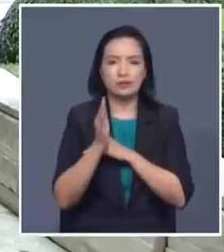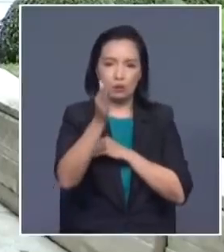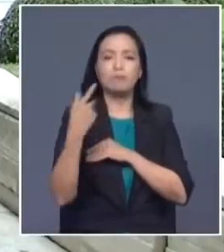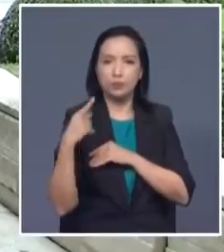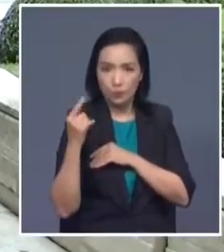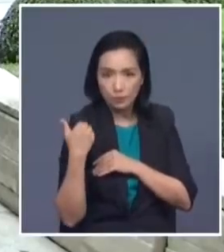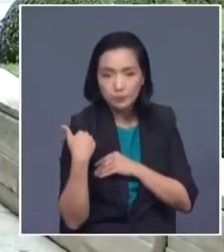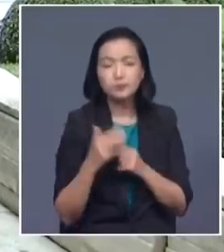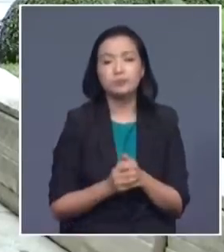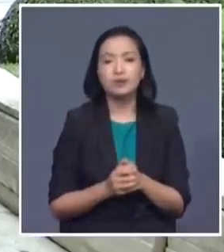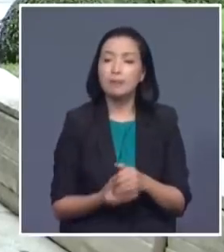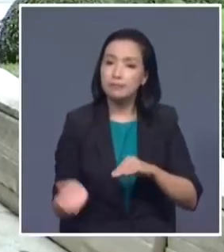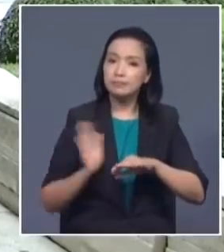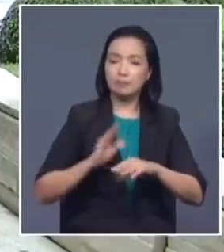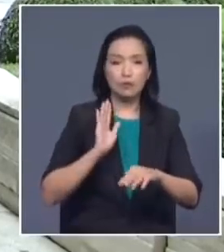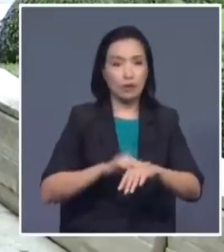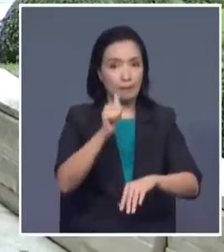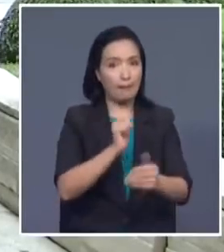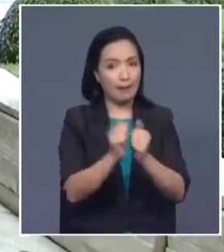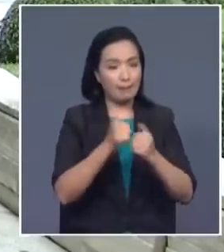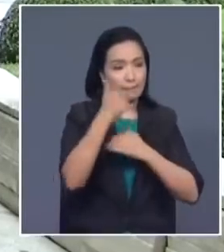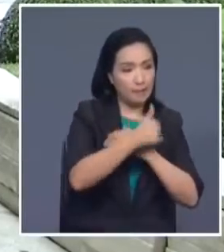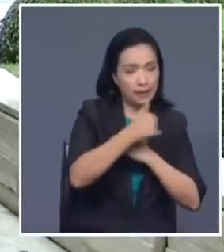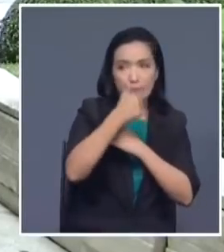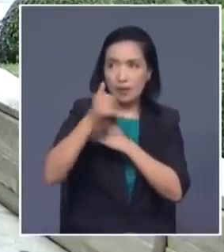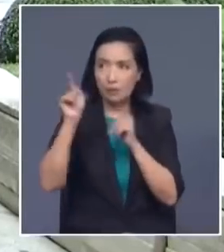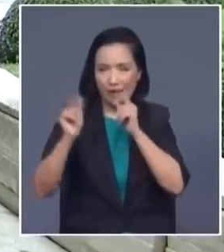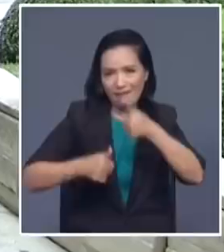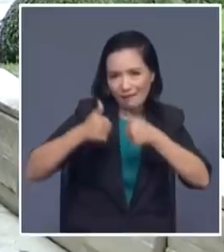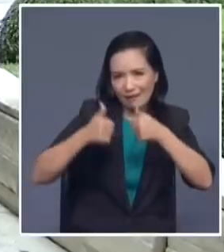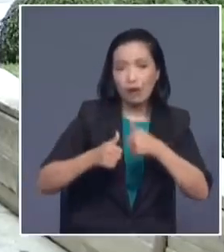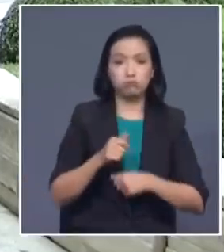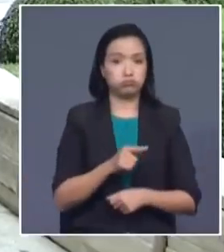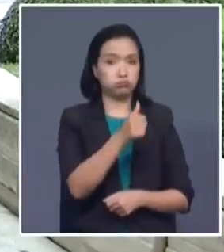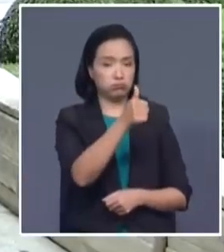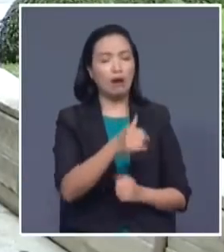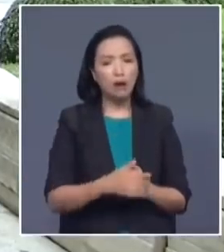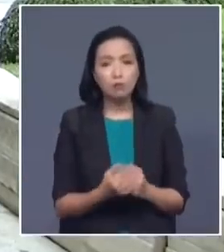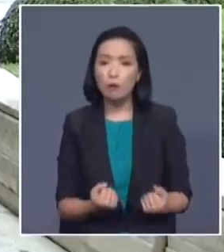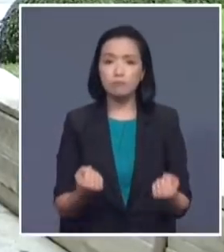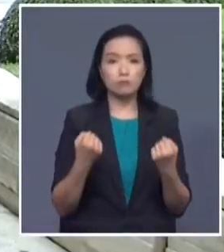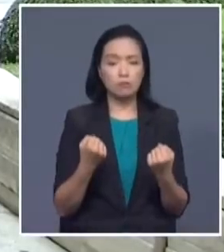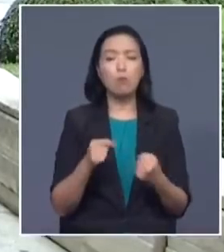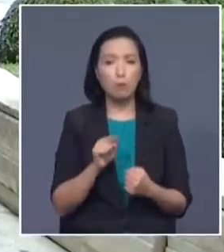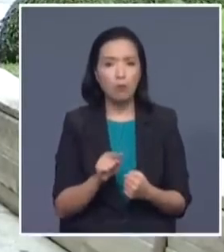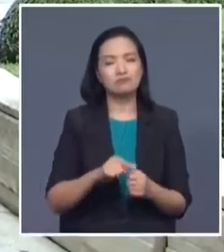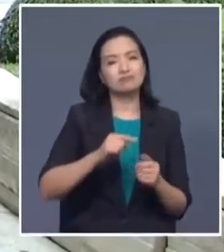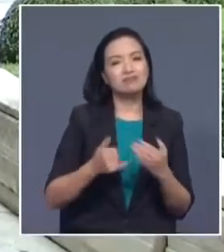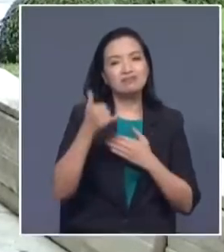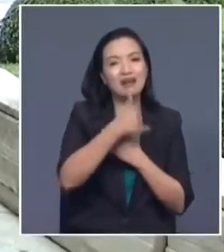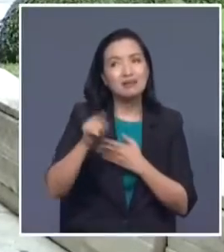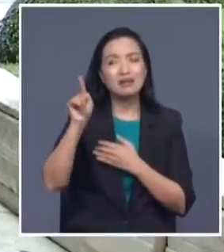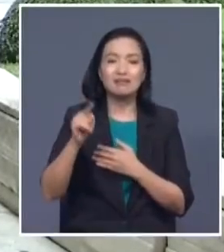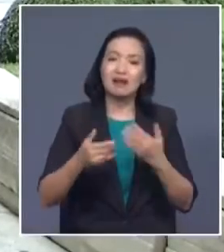วมทั้งเพิ่มขีดความสามารถในการแข่งขันของประเทศในระยะยาวอีกด้วยกล่าวได้ว่าความแข็งแกร่งของฐานะด้านต่างประเทศและฐ